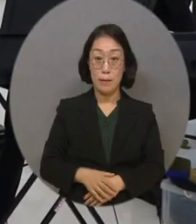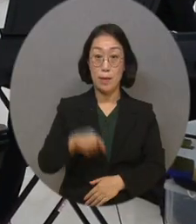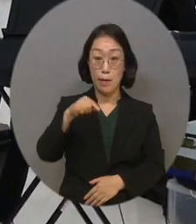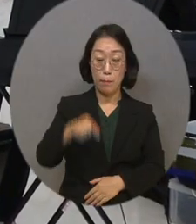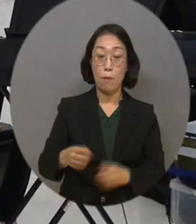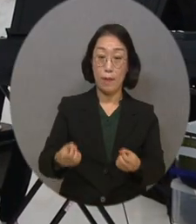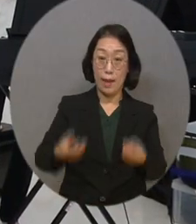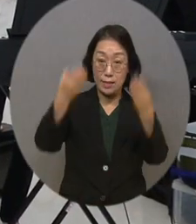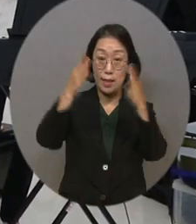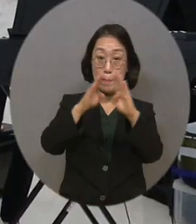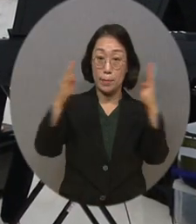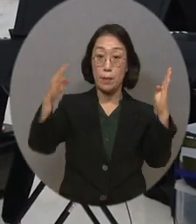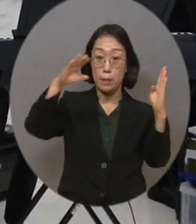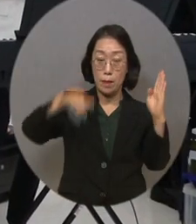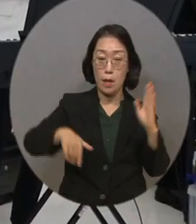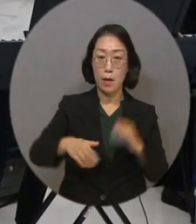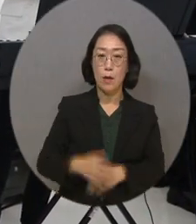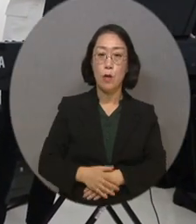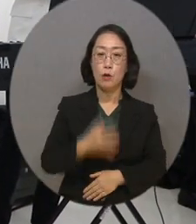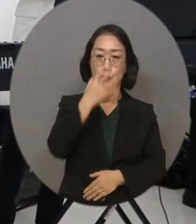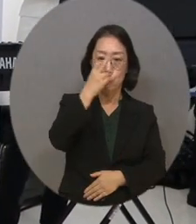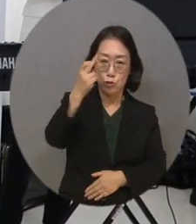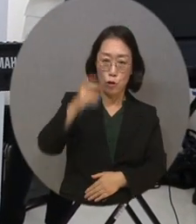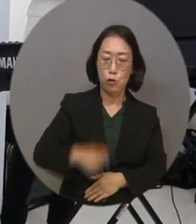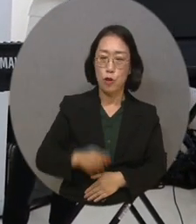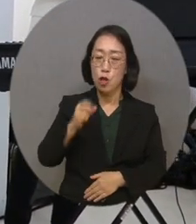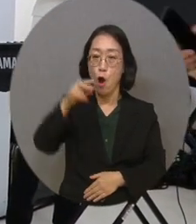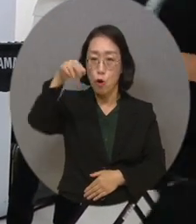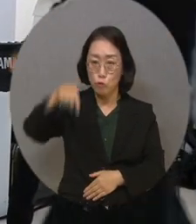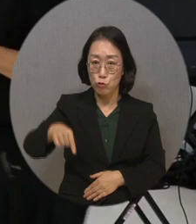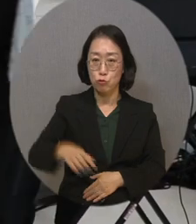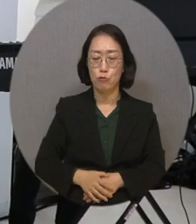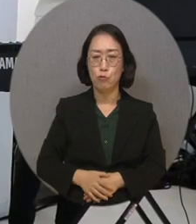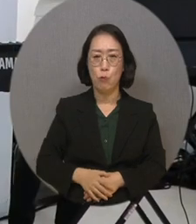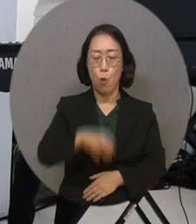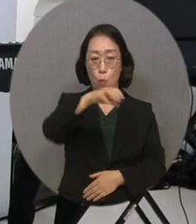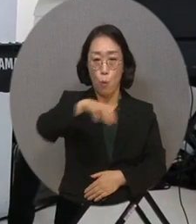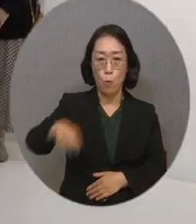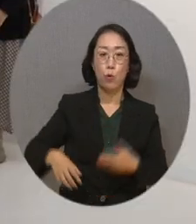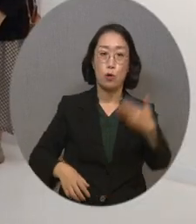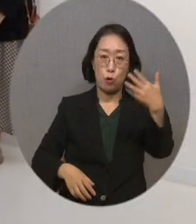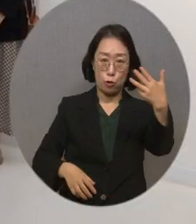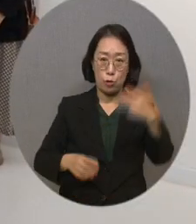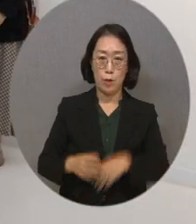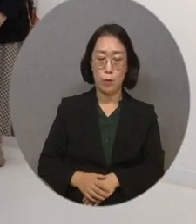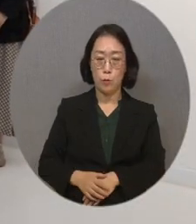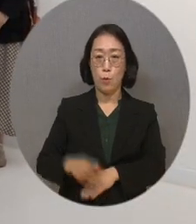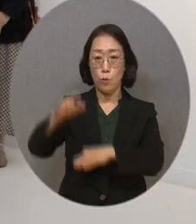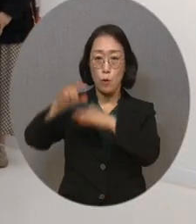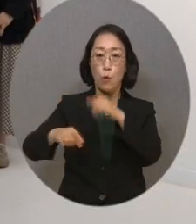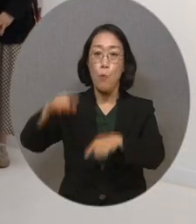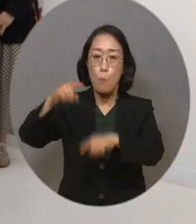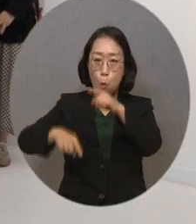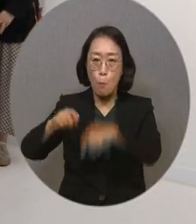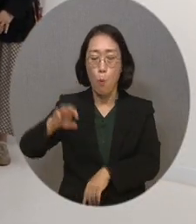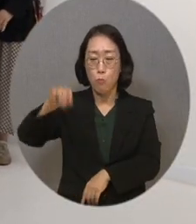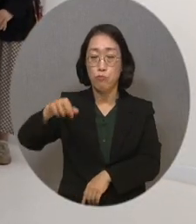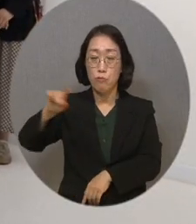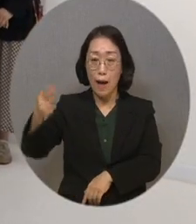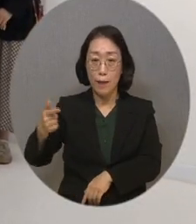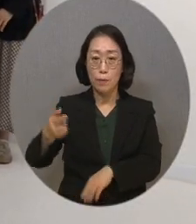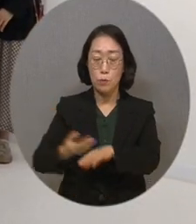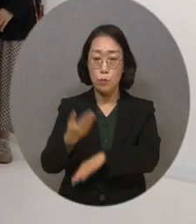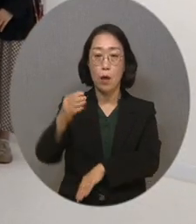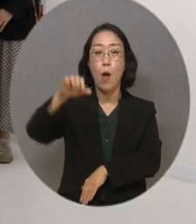옥션에는 전남 동부, 순천, 여수, 광양 등 8개 지역, 서부, 목포, 무안, 신안